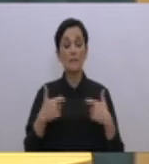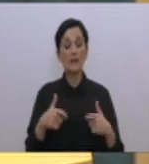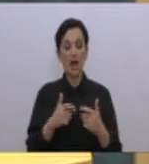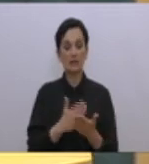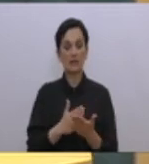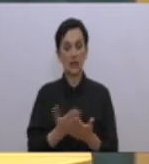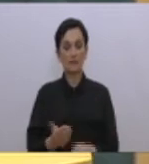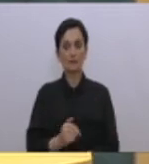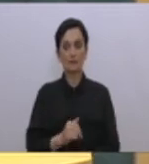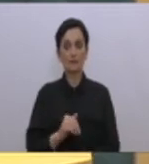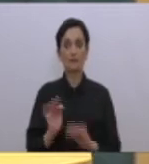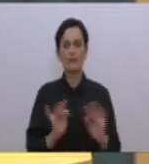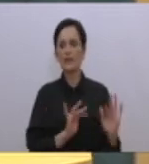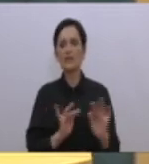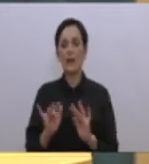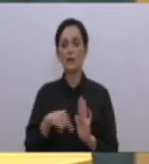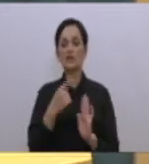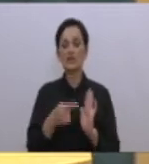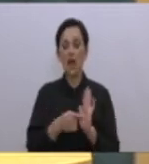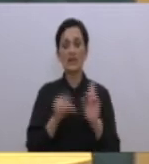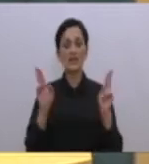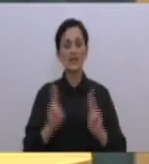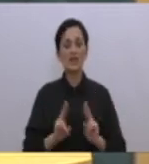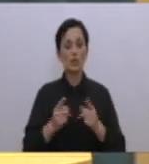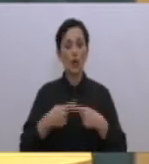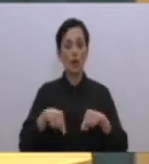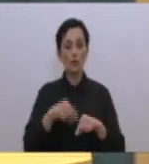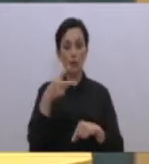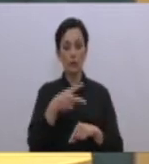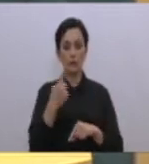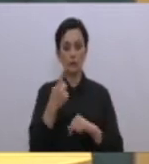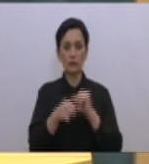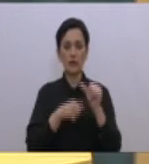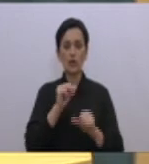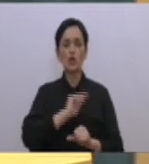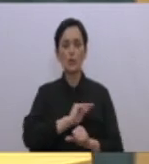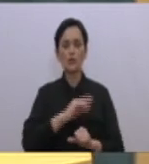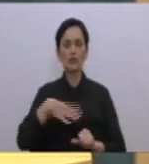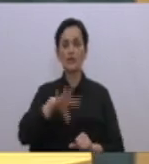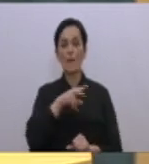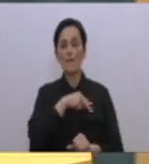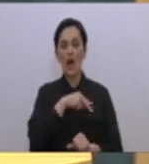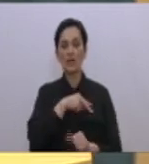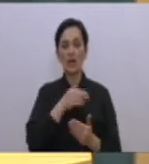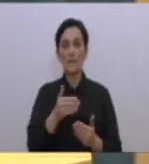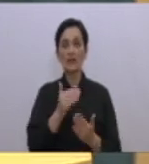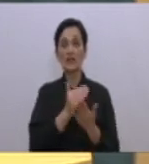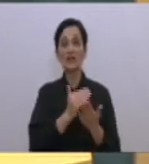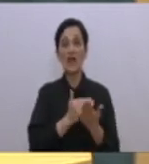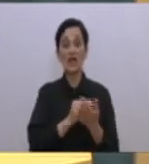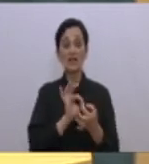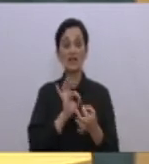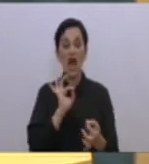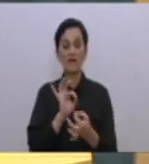წარმოადგენს. Საპროცედურო საკითხთა და წესების კომიტეტი 2022 წელს იმუშავებს საქართველოს პარლამენტის რეგლამენტის